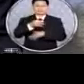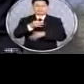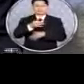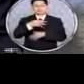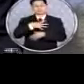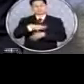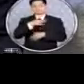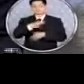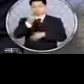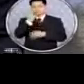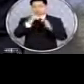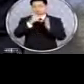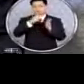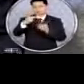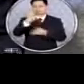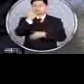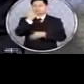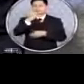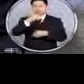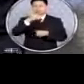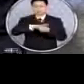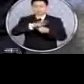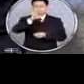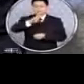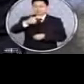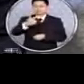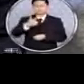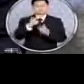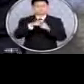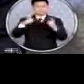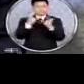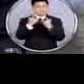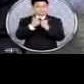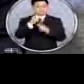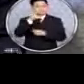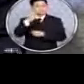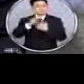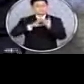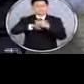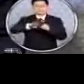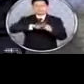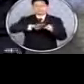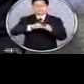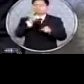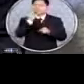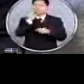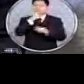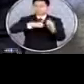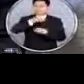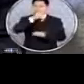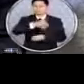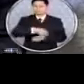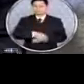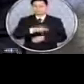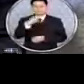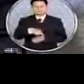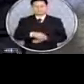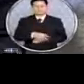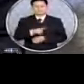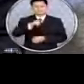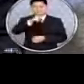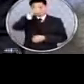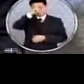们有租屋的补助3600元，在大台北地区比较困难，但是在其他地区还可以过得去。同样的，我们也希